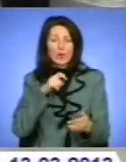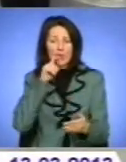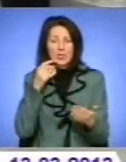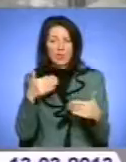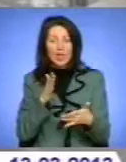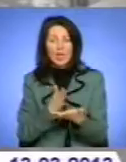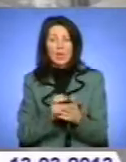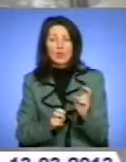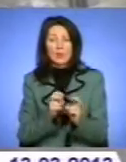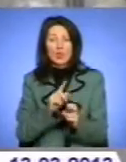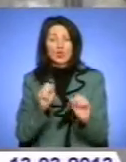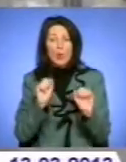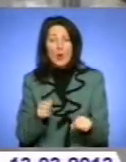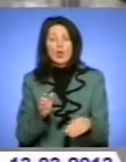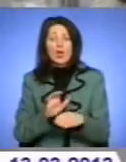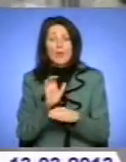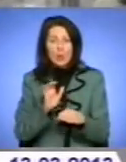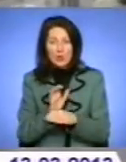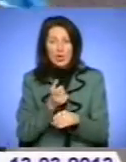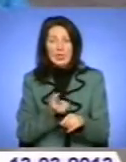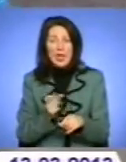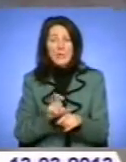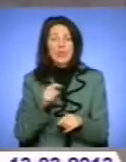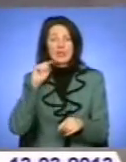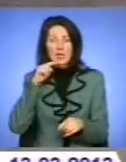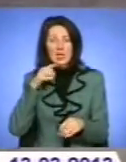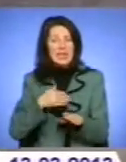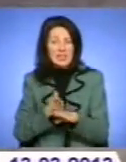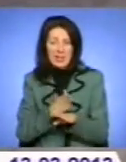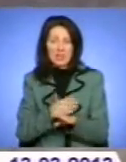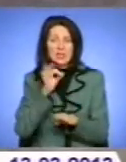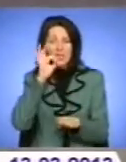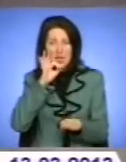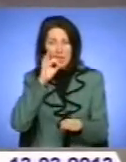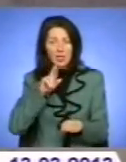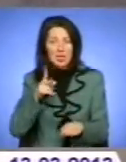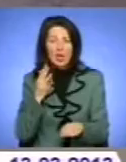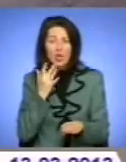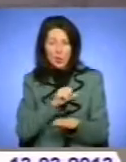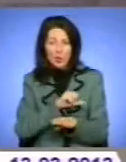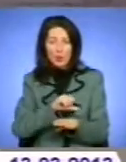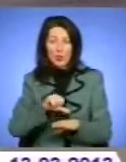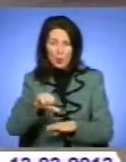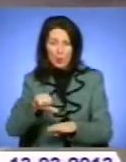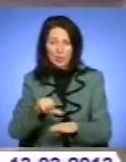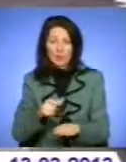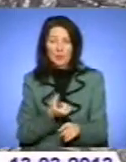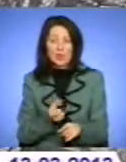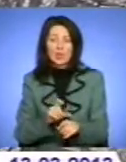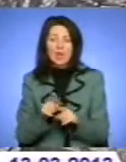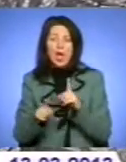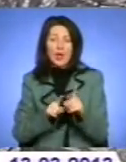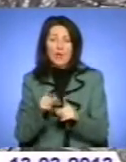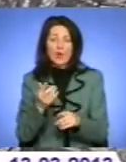що здатні випускати більш якісні аналоги закордонних медпрепаратів. Багато зусиль зосередили на реформуванні швидкої, на це виділили чимало коштів.